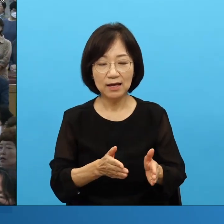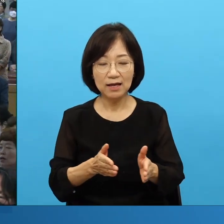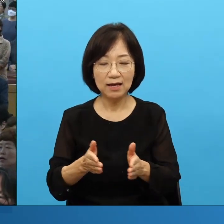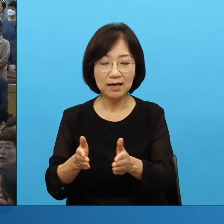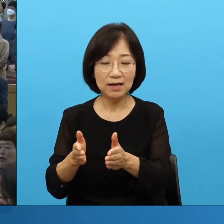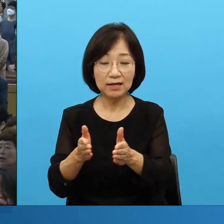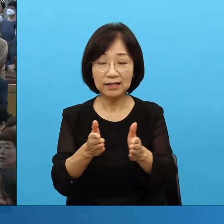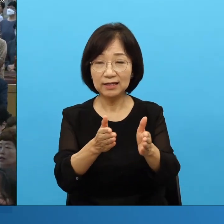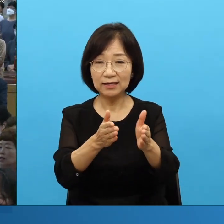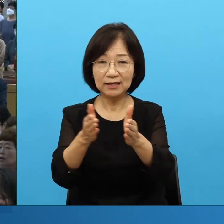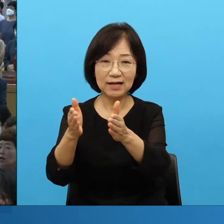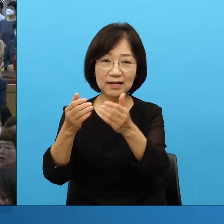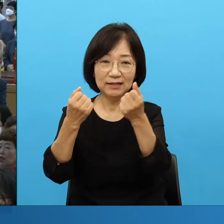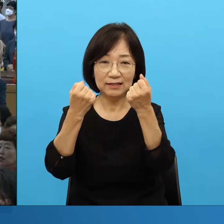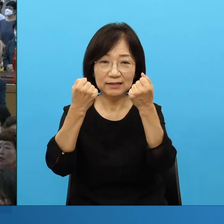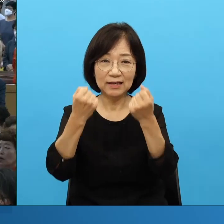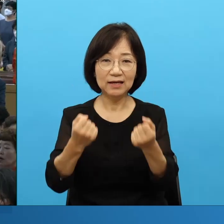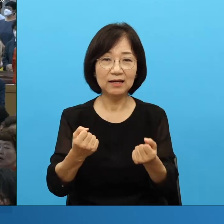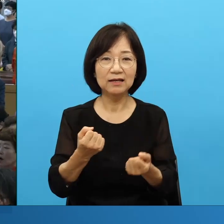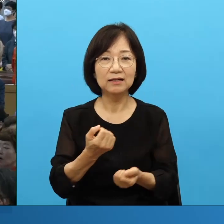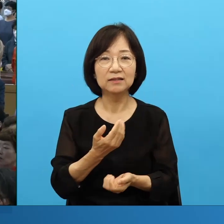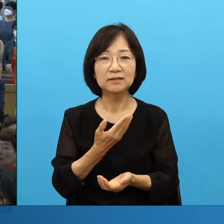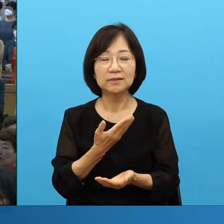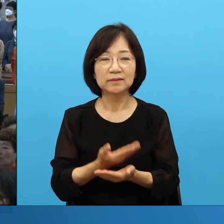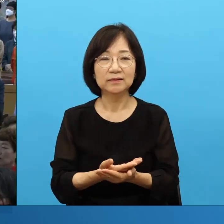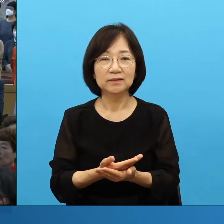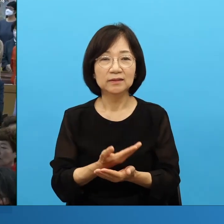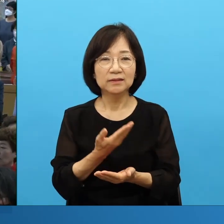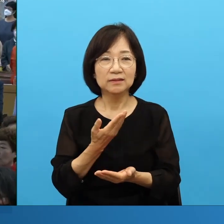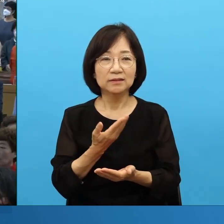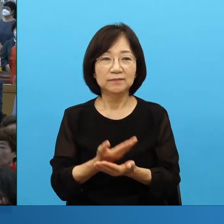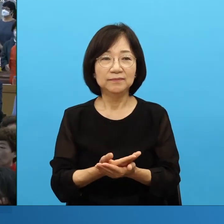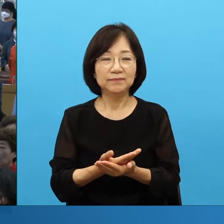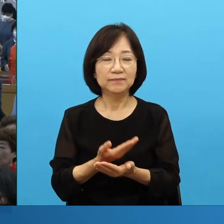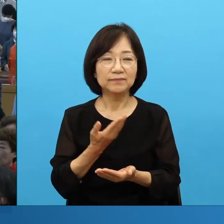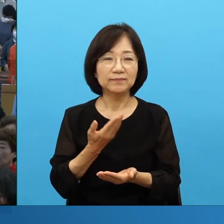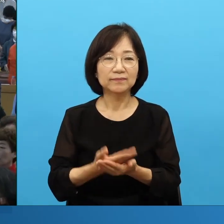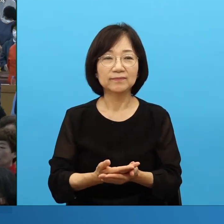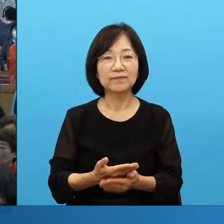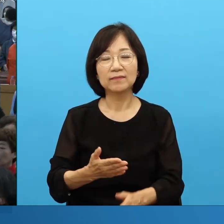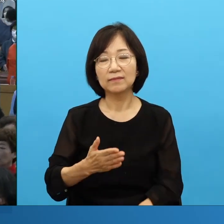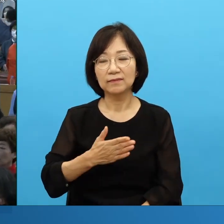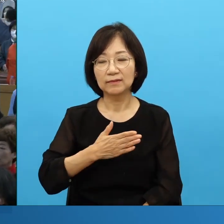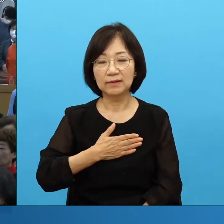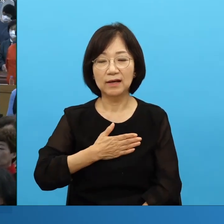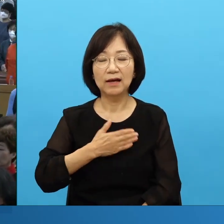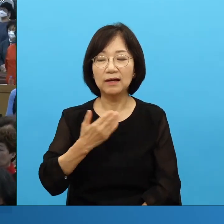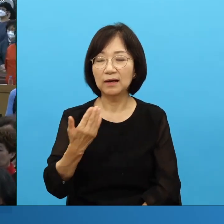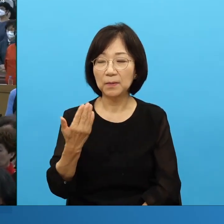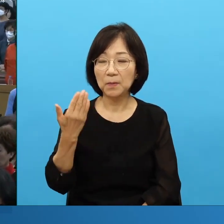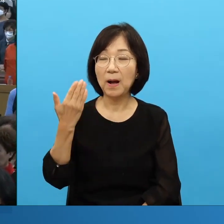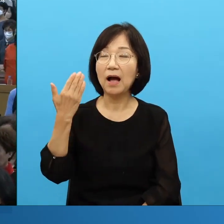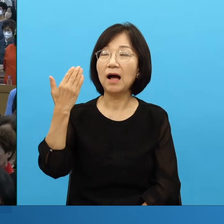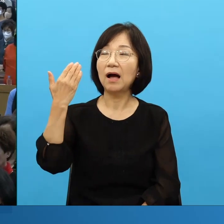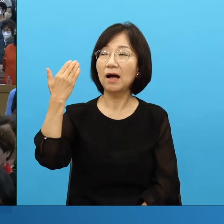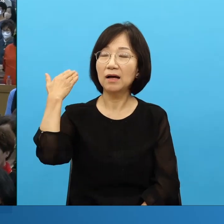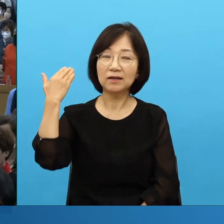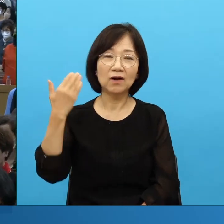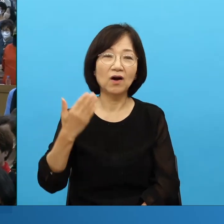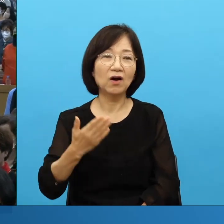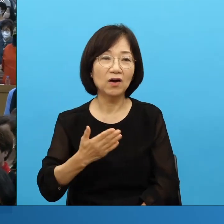제자의 길에 있게 하소서. 나의